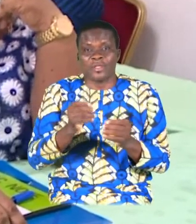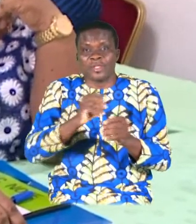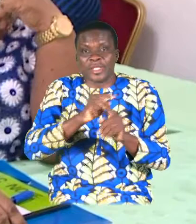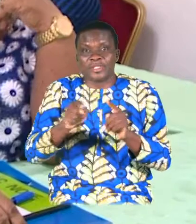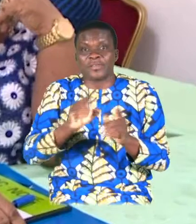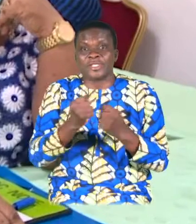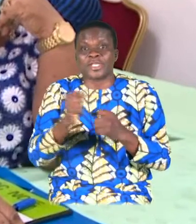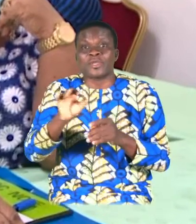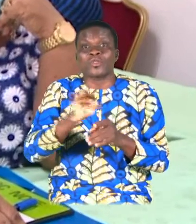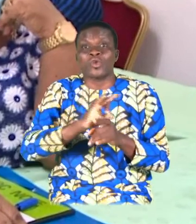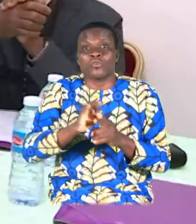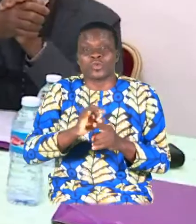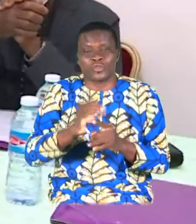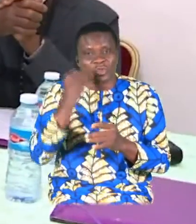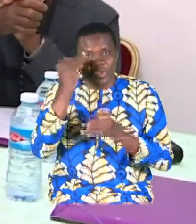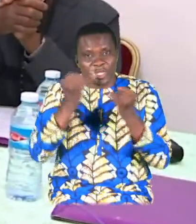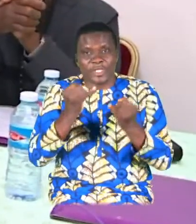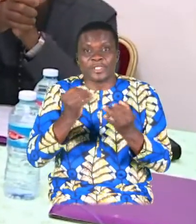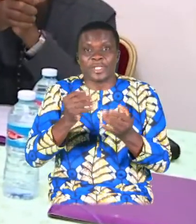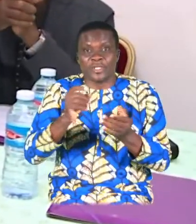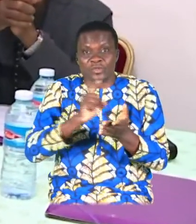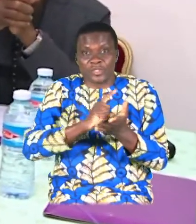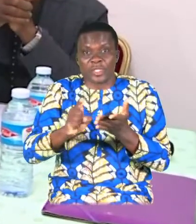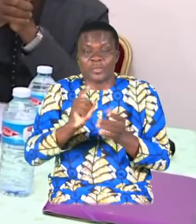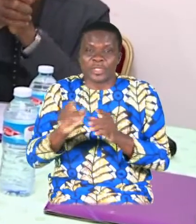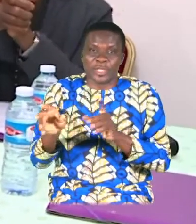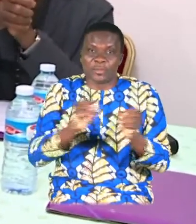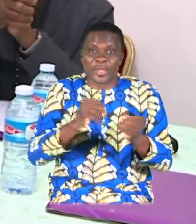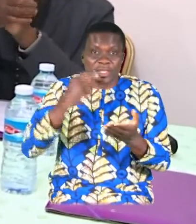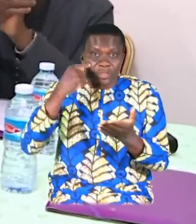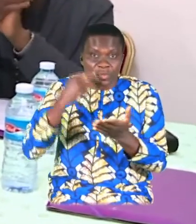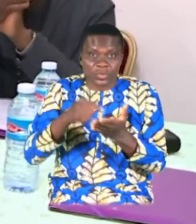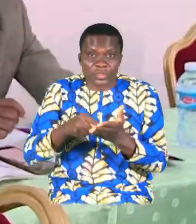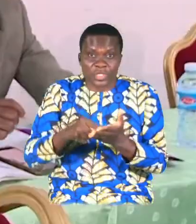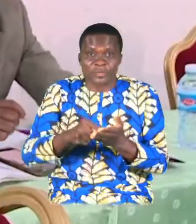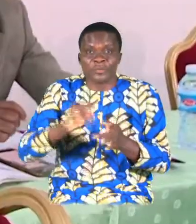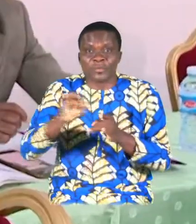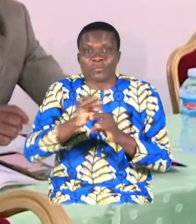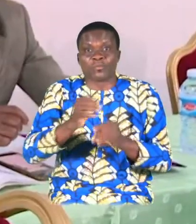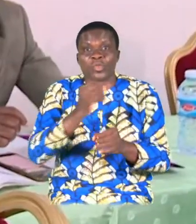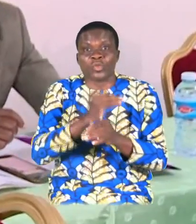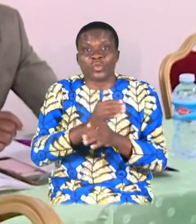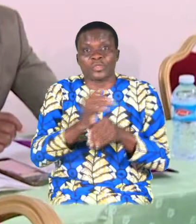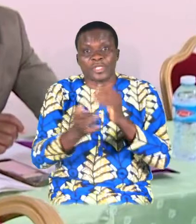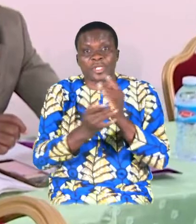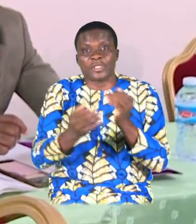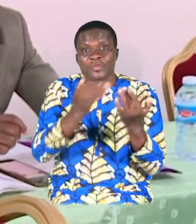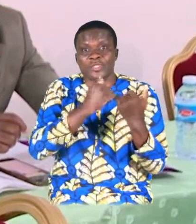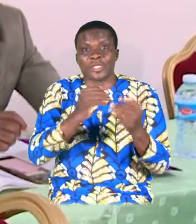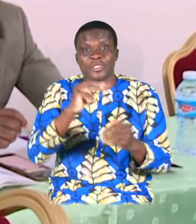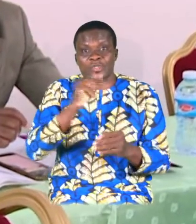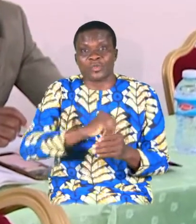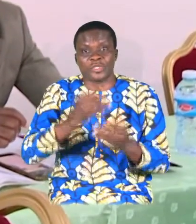leurs fonctions. L'initiative du présent séminaire est partie d'un constat. Les fonctions de conseil technique et de chargé de mission du président de l'Assemblée